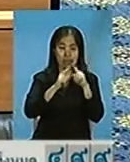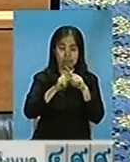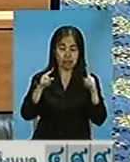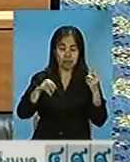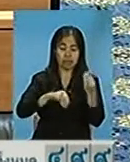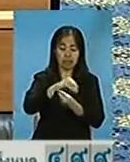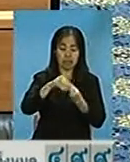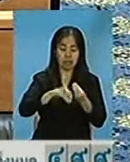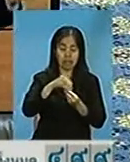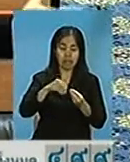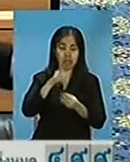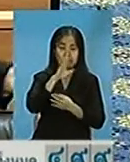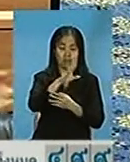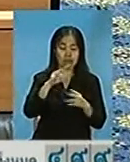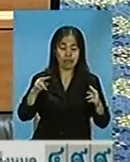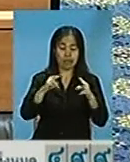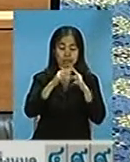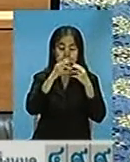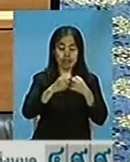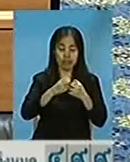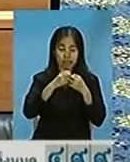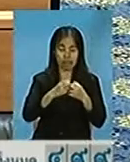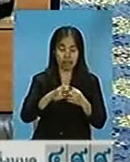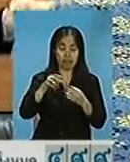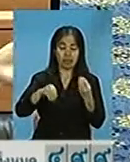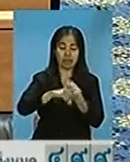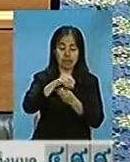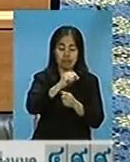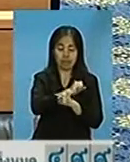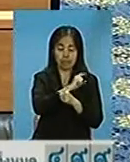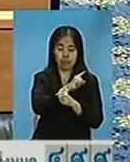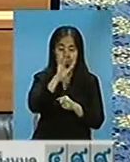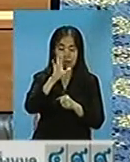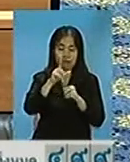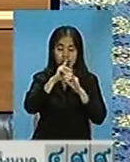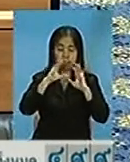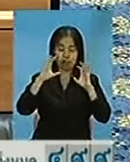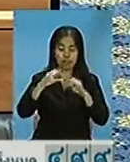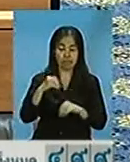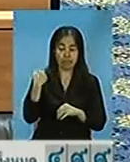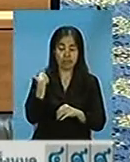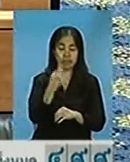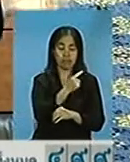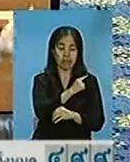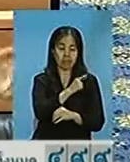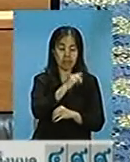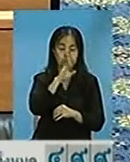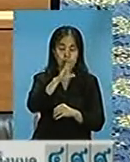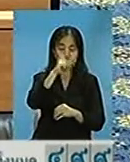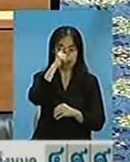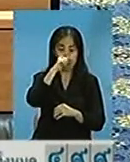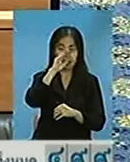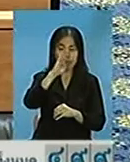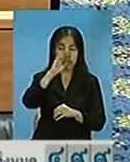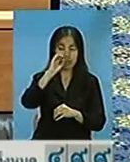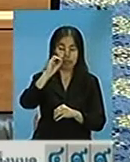ของกระทรวงอุตสาหกรรมเป็นภารกิจของรัฐบาลเป็นภารกิจของ BOI เป็นภาร